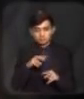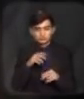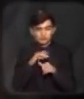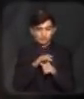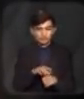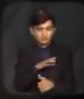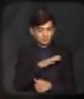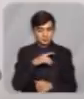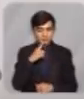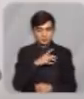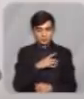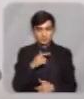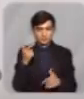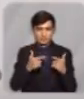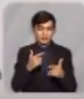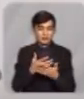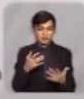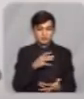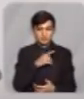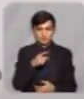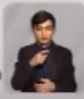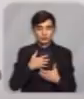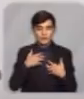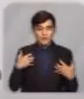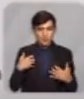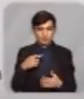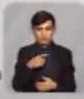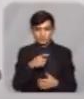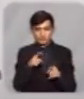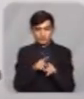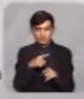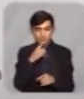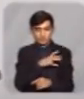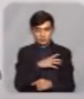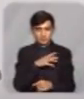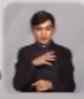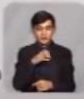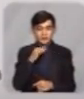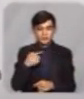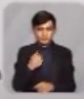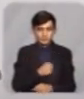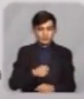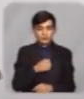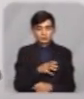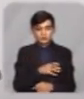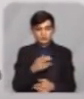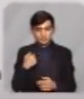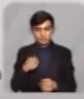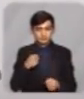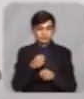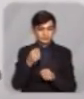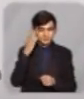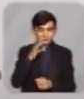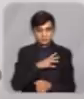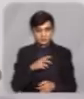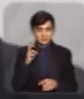отыр. На жүрістеріңе малықсап шығырып, малсындар деп айтты бізге. Сөйтіп ашуымызға келді. Сонымен ашуланып, мен оны кісіні ұрғым келіп, артын